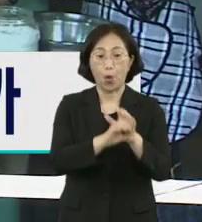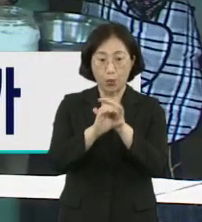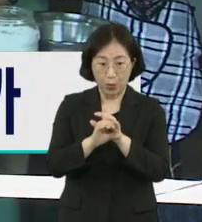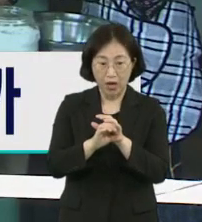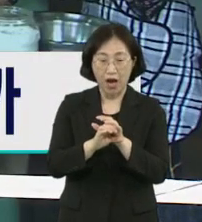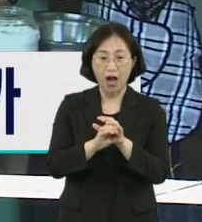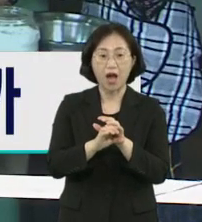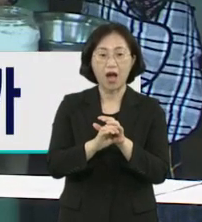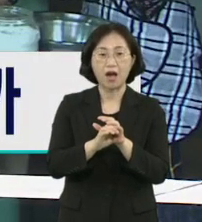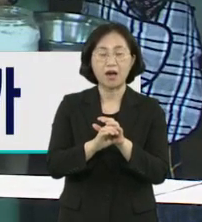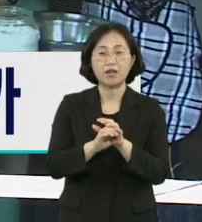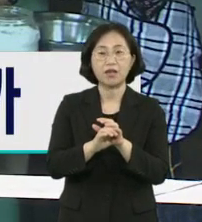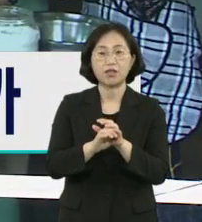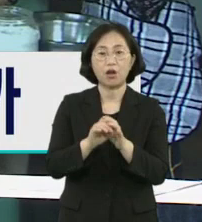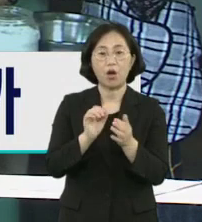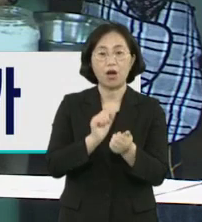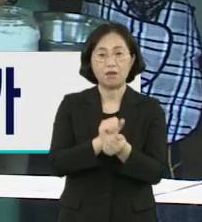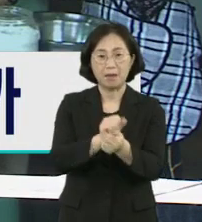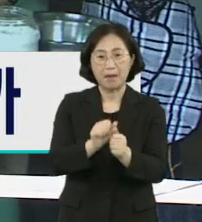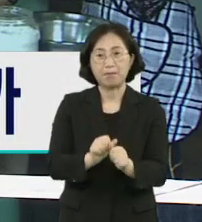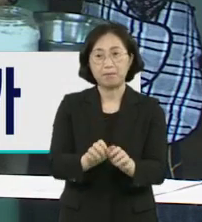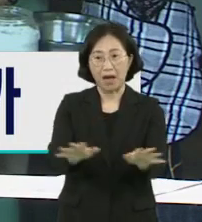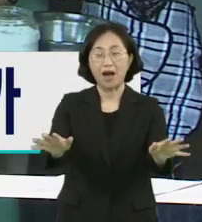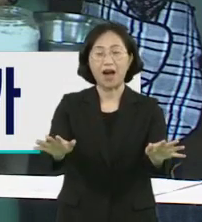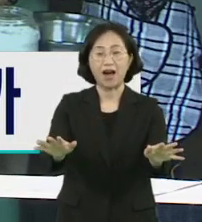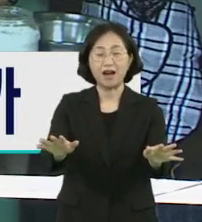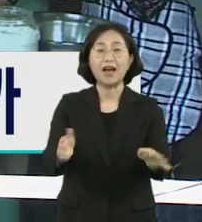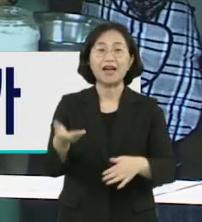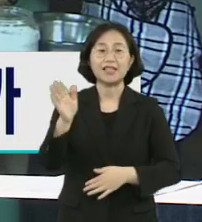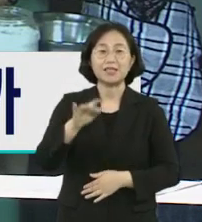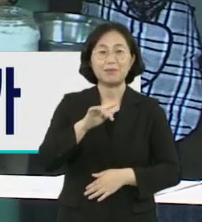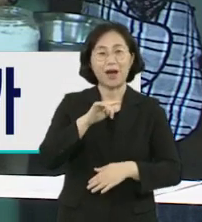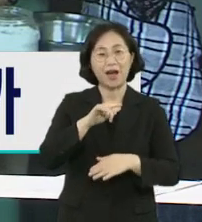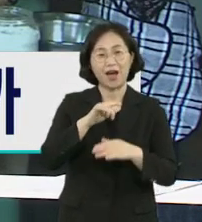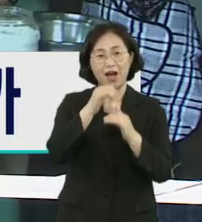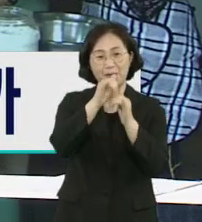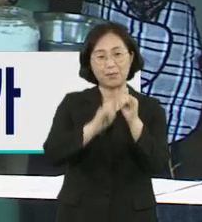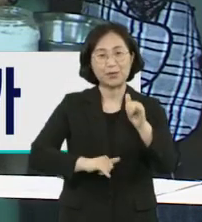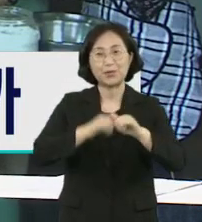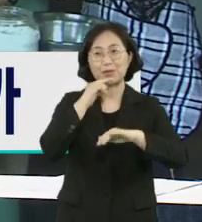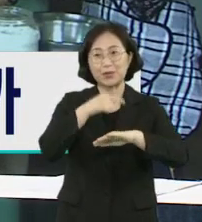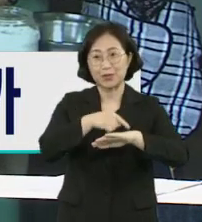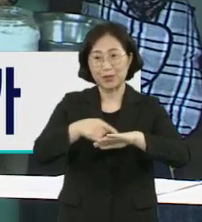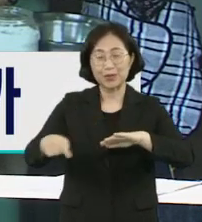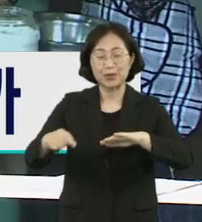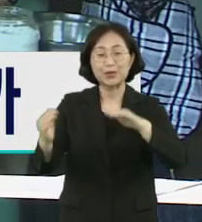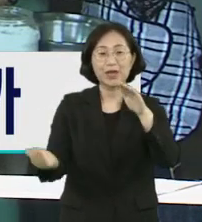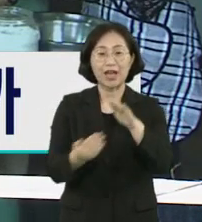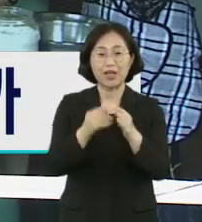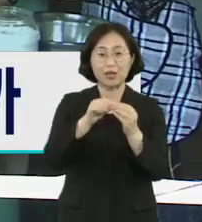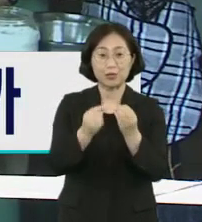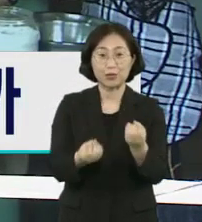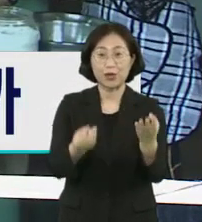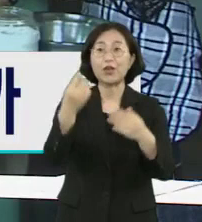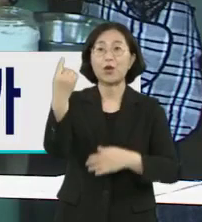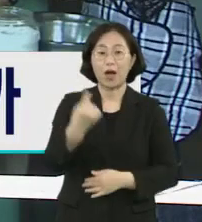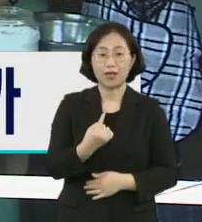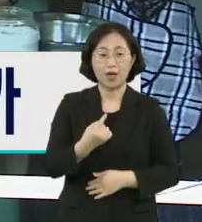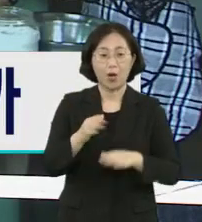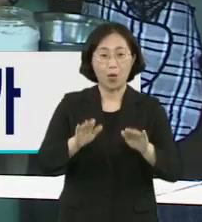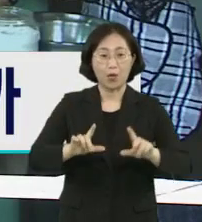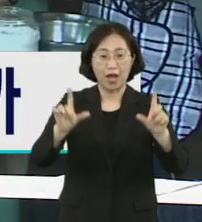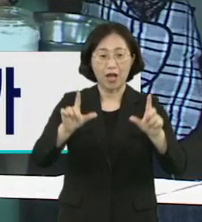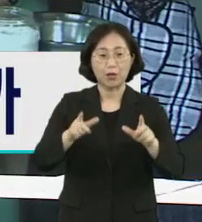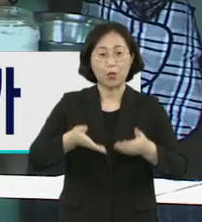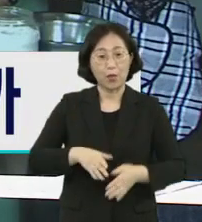코로나19로 연일 확진자가 쏟아지는 상황 속에서도 민족 최대 명절 추석이 찾아왔습니다. 올해도 고향을 갈까 말까 고민하는